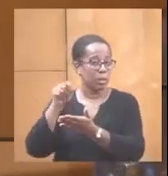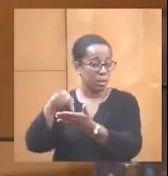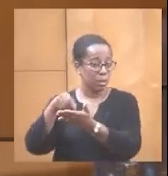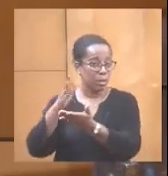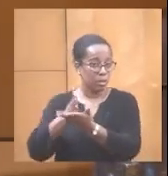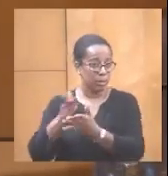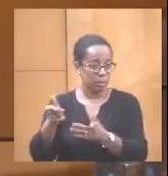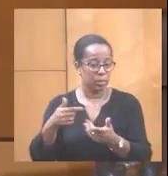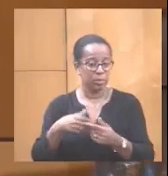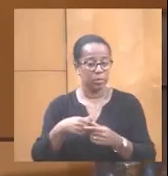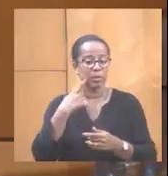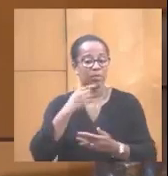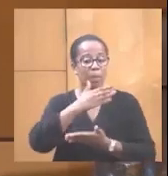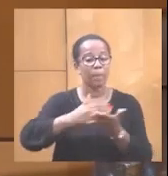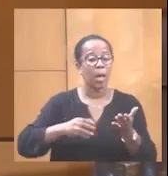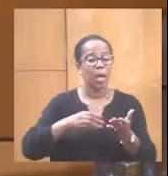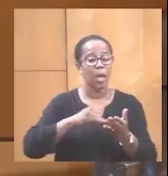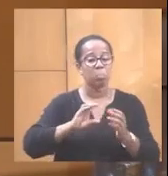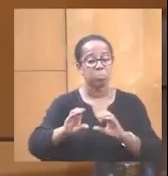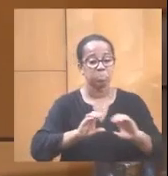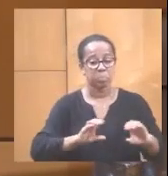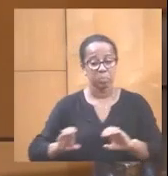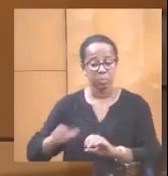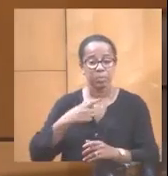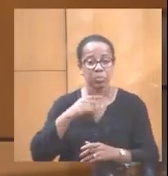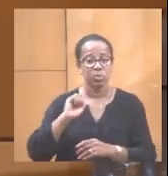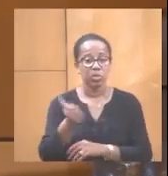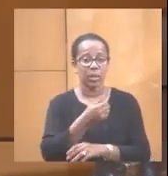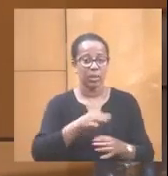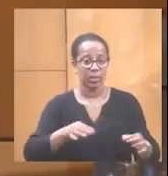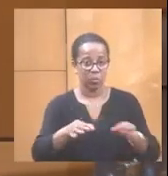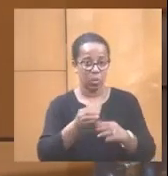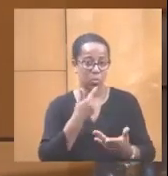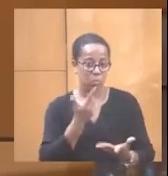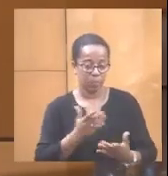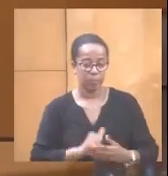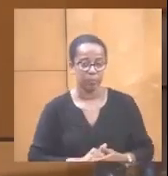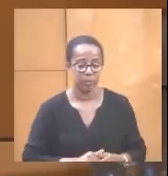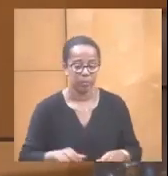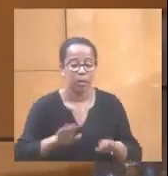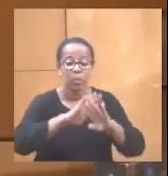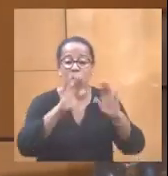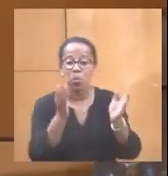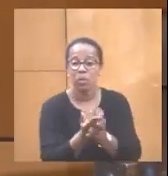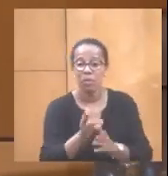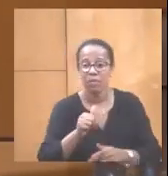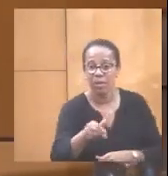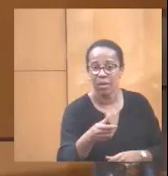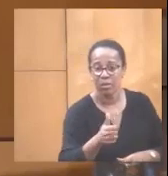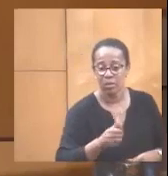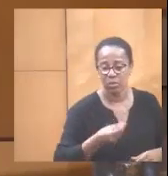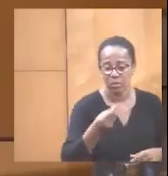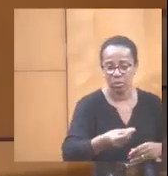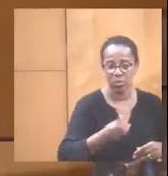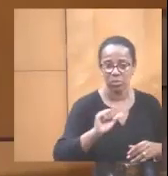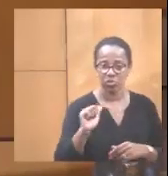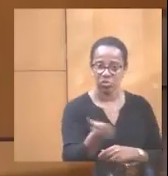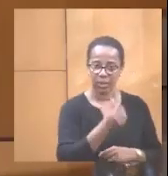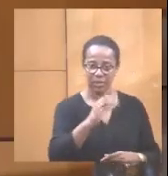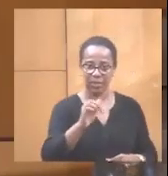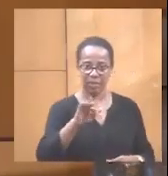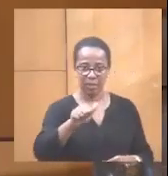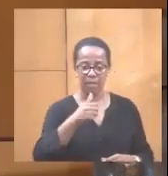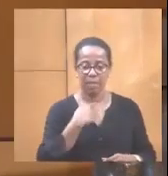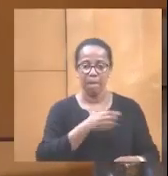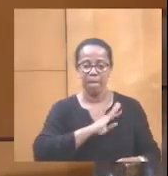les parts qui vont être versées dans chaque territoire. Quel est le montant qui va être versé à chaque CFA